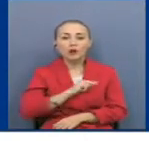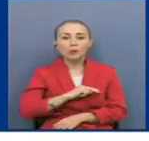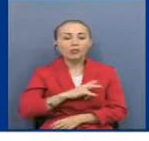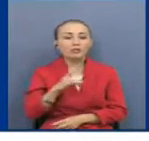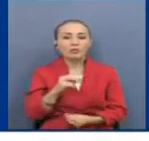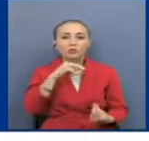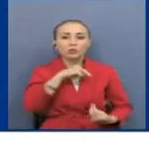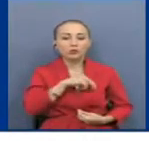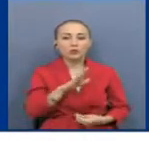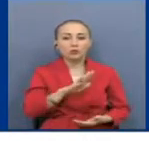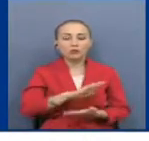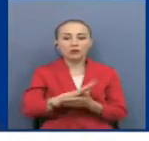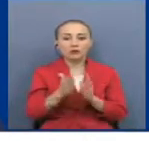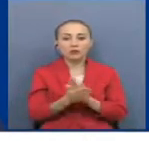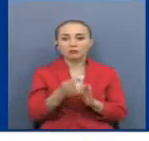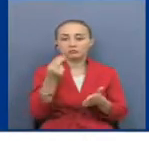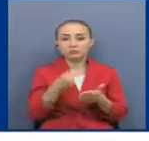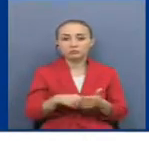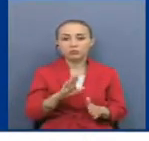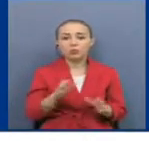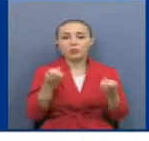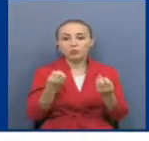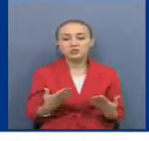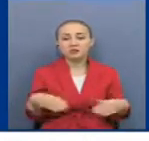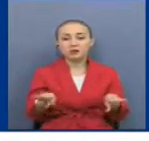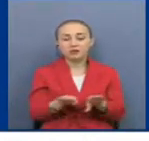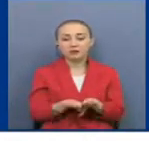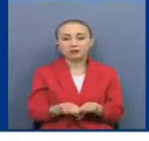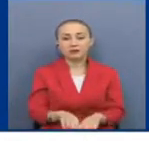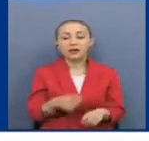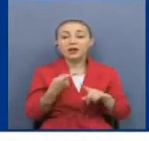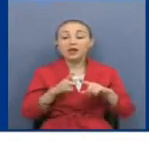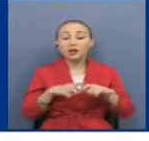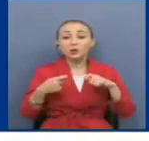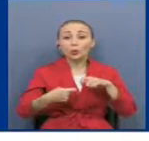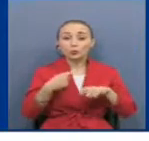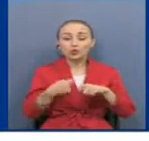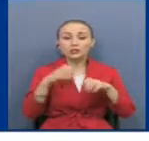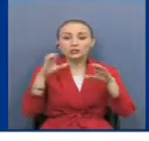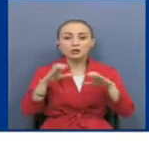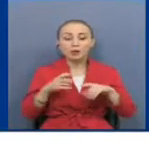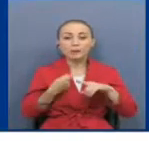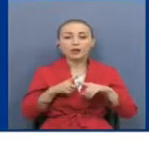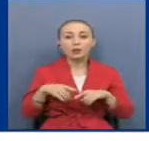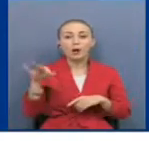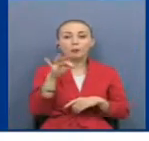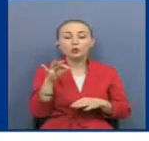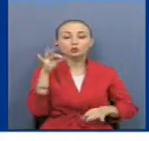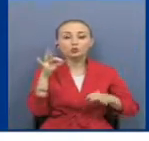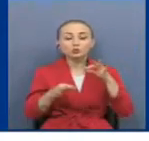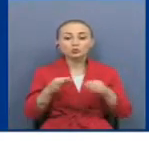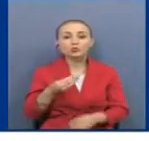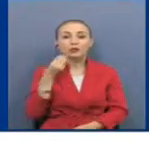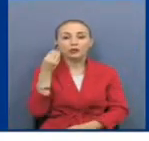пункт 11.50 закона о госслужбе, вношу следующее предложение. Рекомендовать руководителя директуры объявить